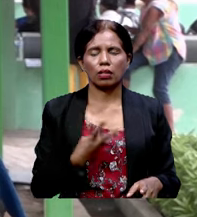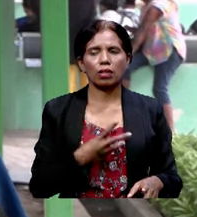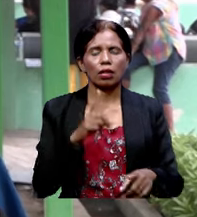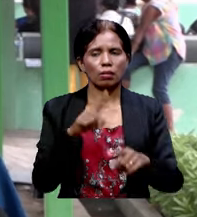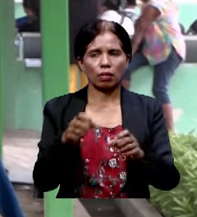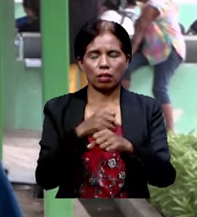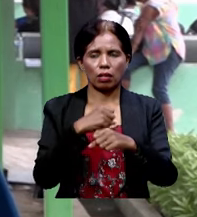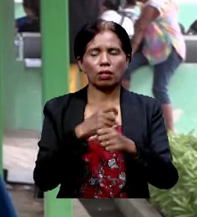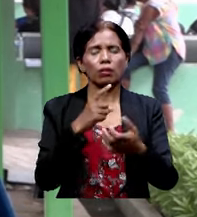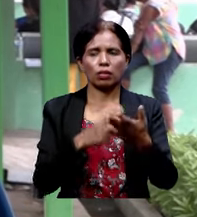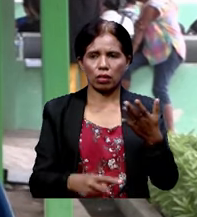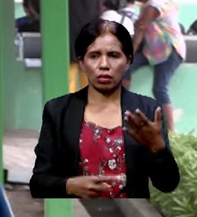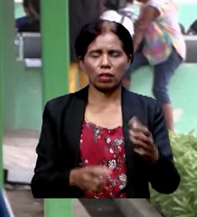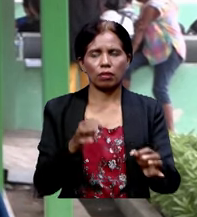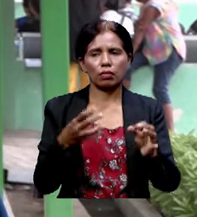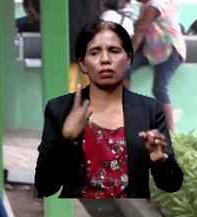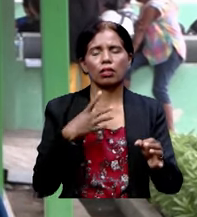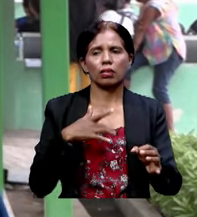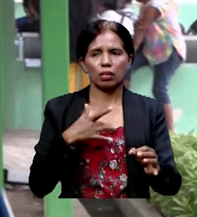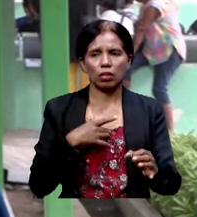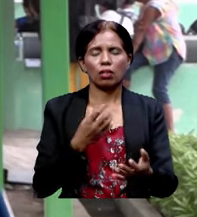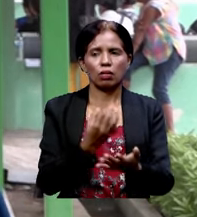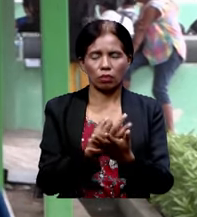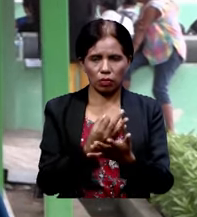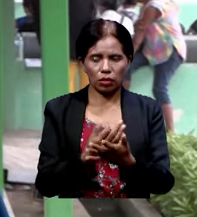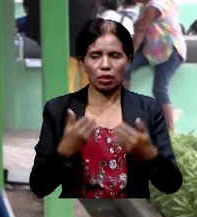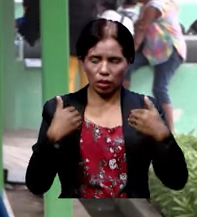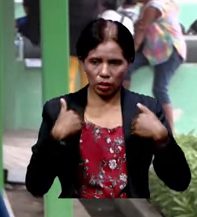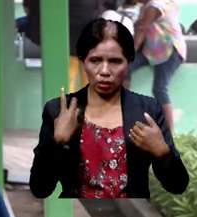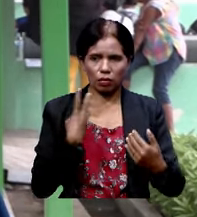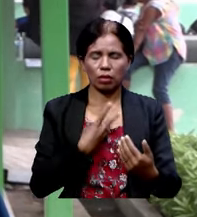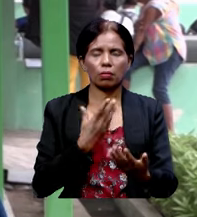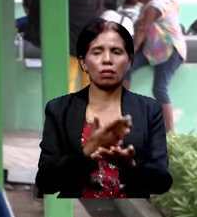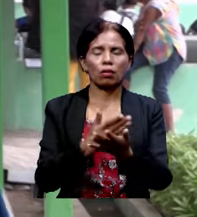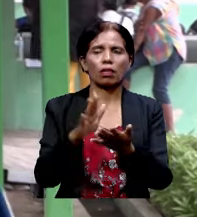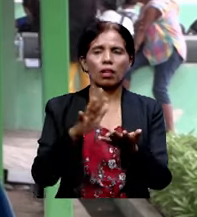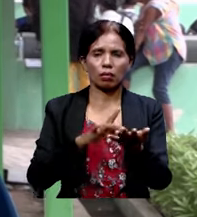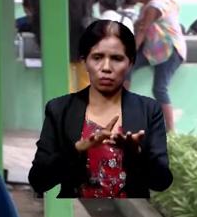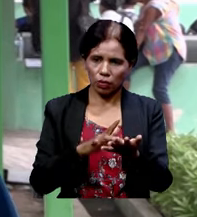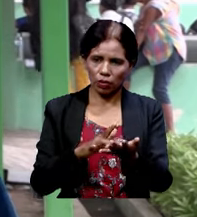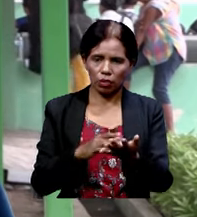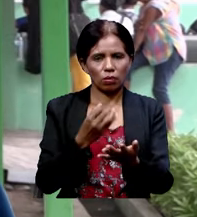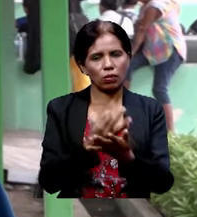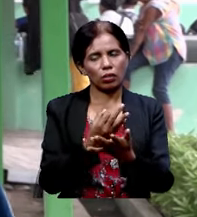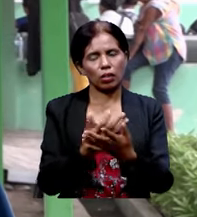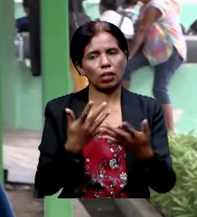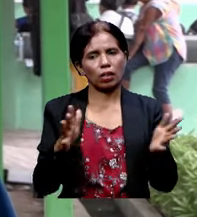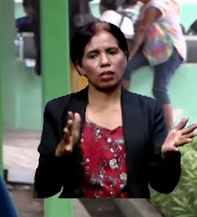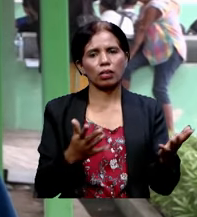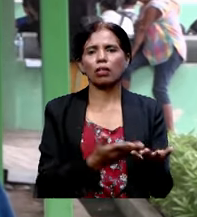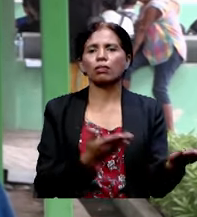tamba se ita sinti ba mai osa ia ita bele ba sosa sor sora se osa kon laya ne ita lor sera ba